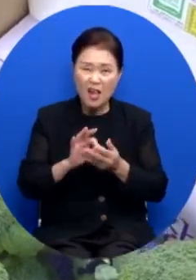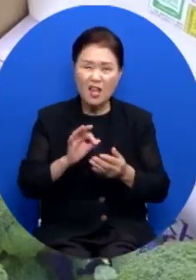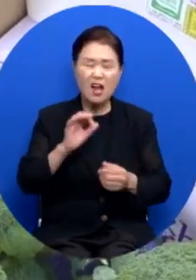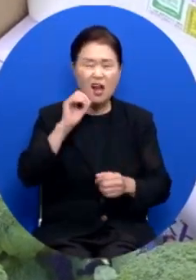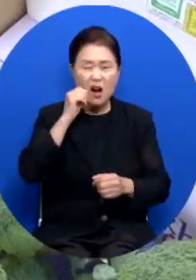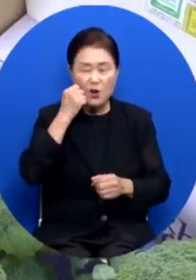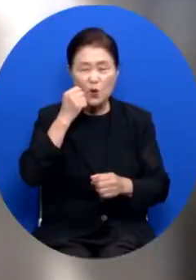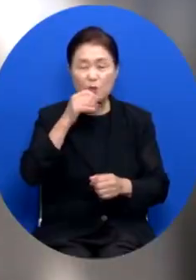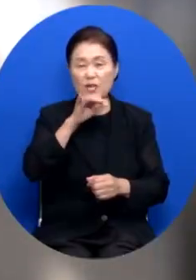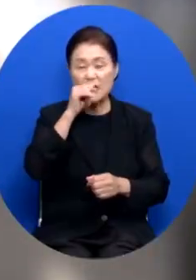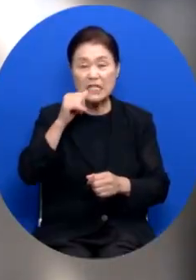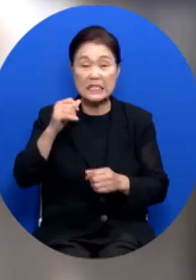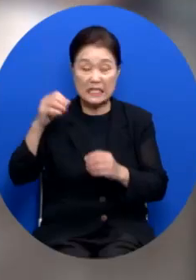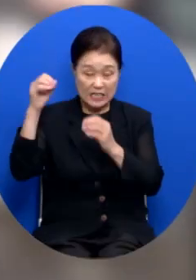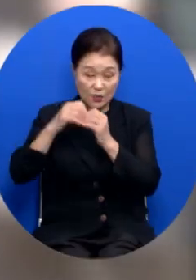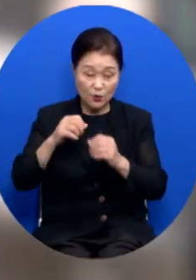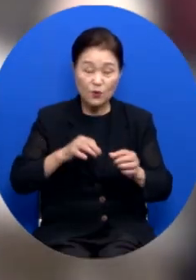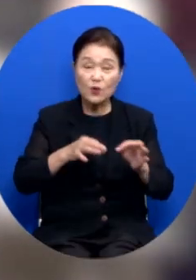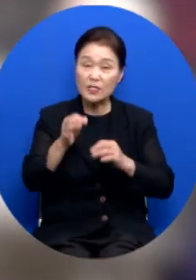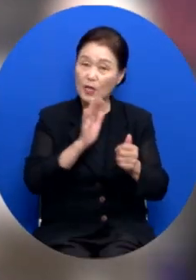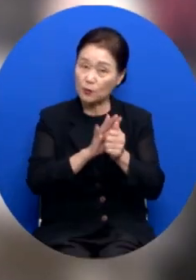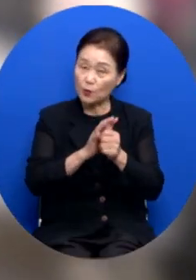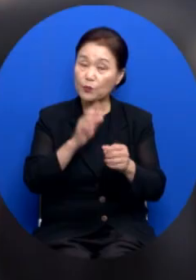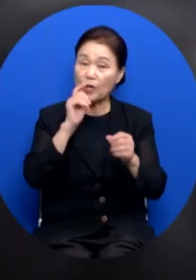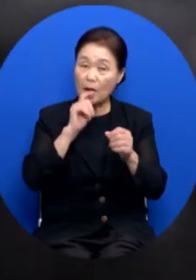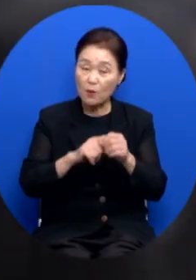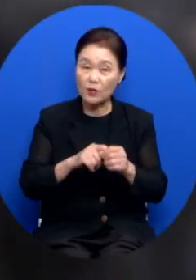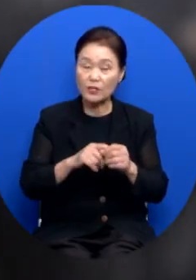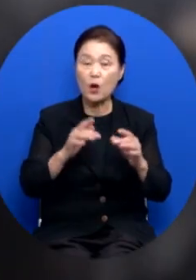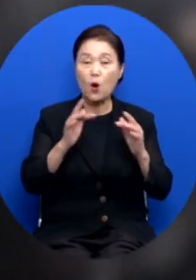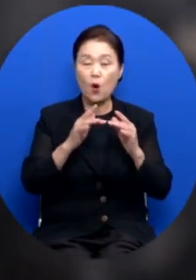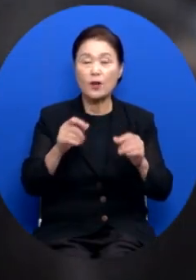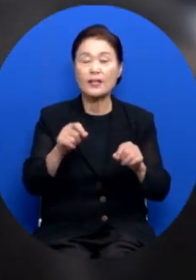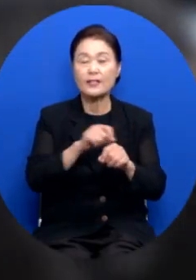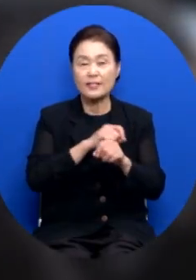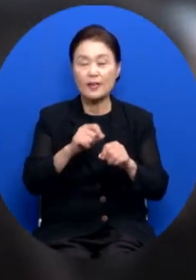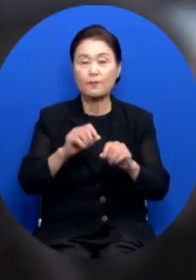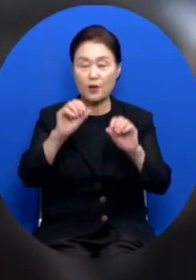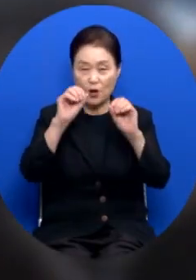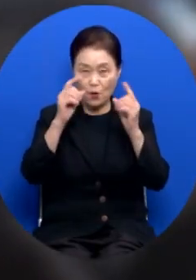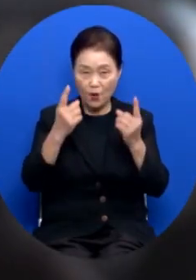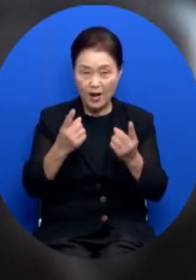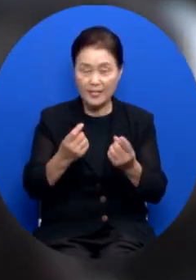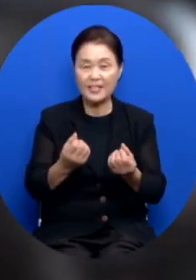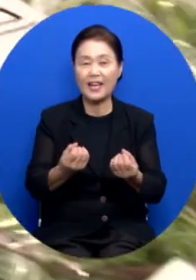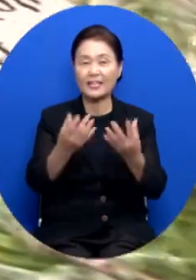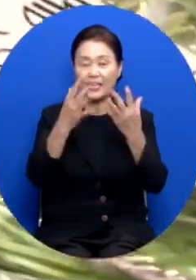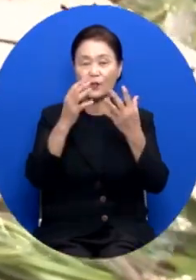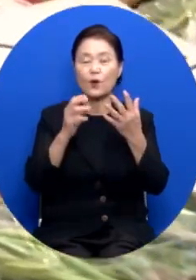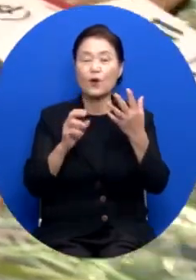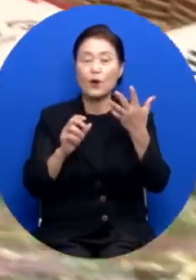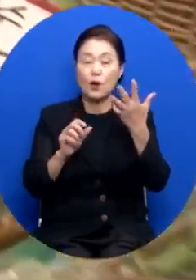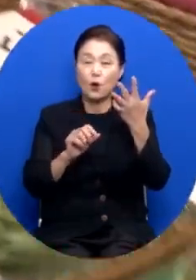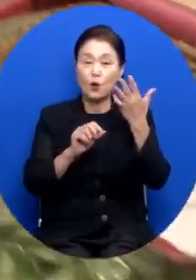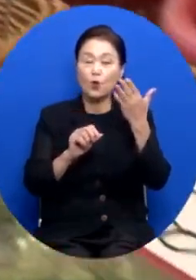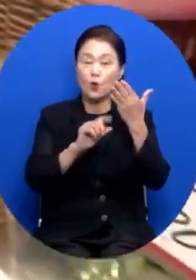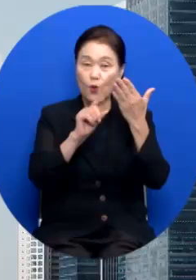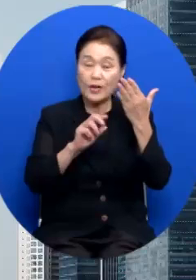있는 전통시장을 지원하기 위해 전통시장 온라인 특별 할인 판매 전도 30일까지 진행할